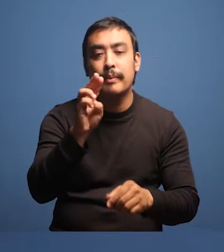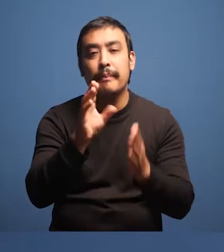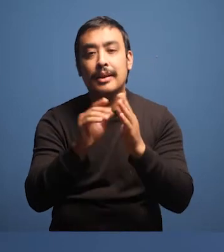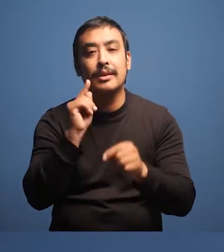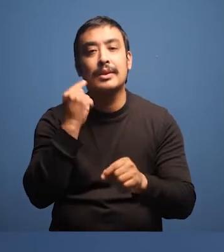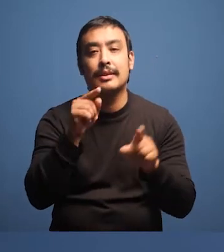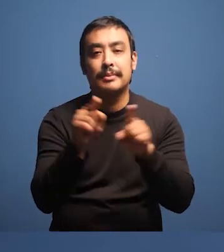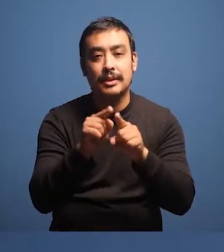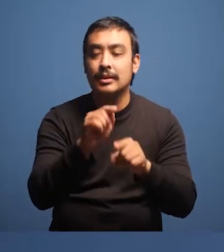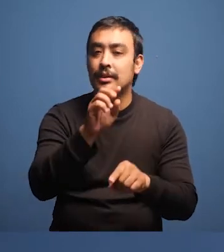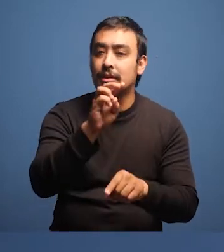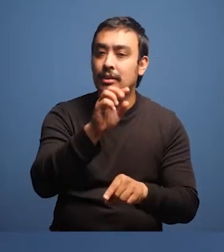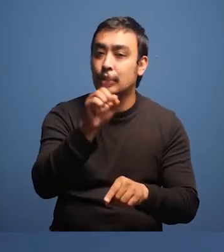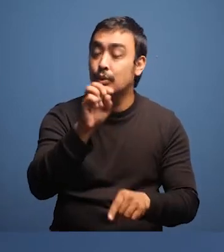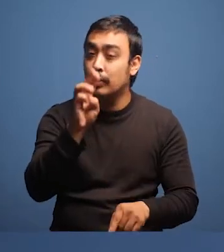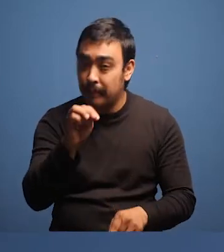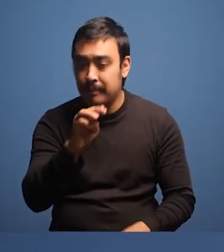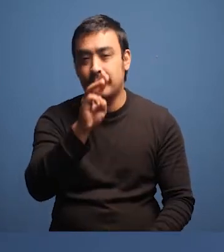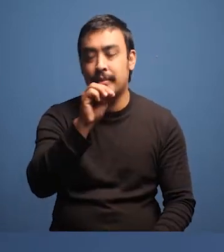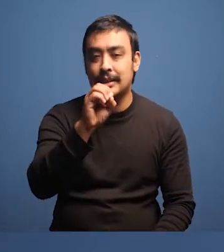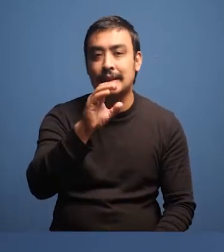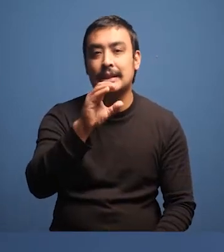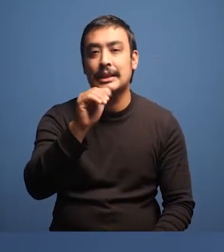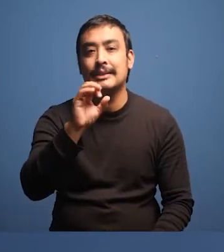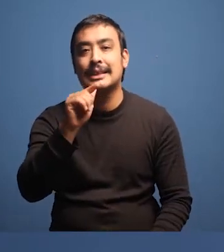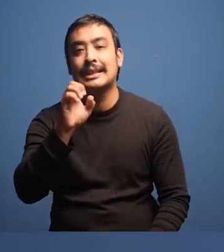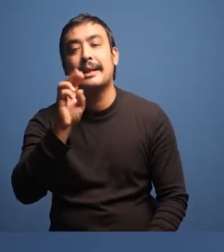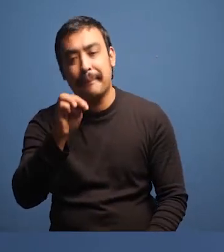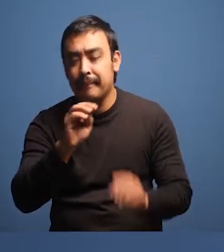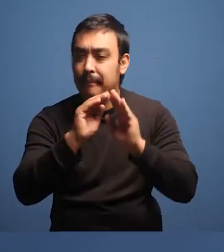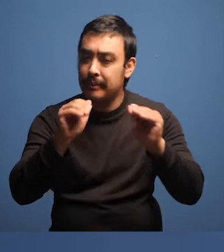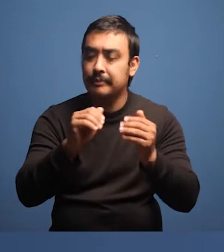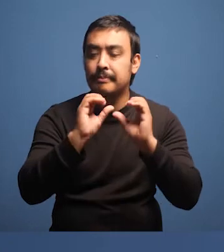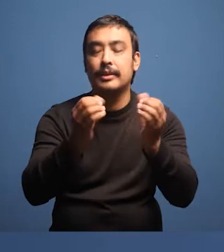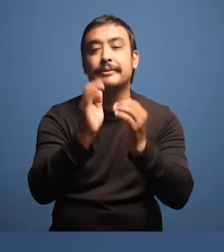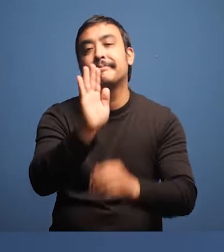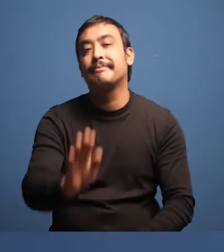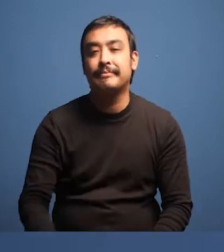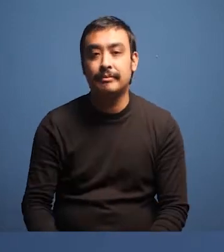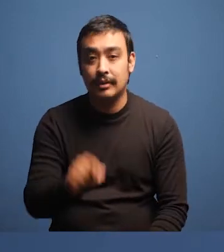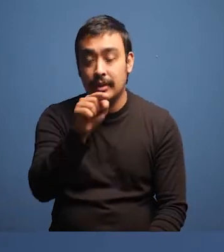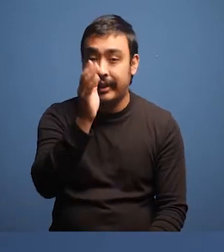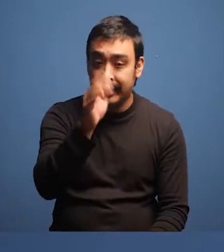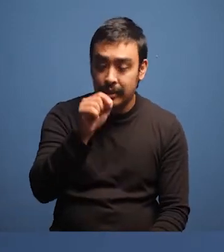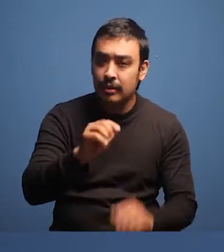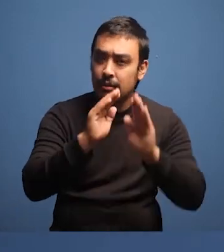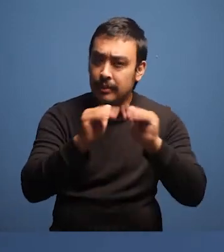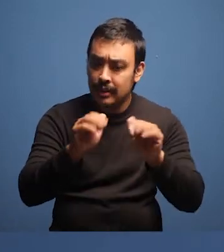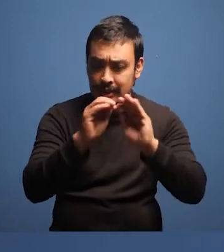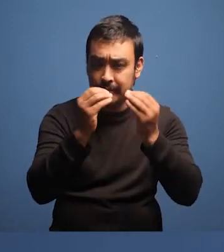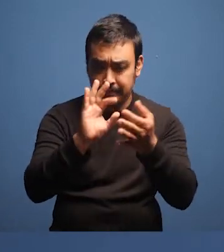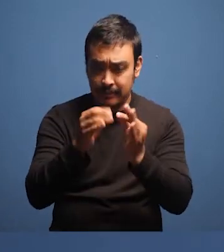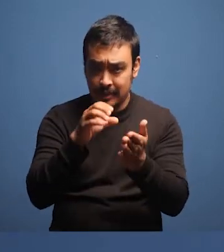कारण जुम, माइक्रोसफ्ट टिमहरू अनि त्यसै गुगल मिटहरू डिफ्रेन्ट मिडियाहरू चाहिँ युज गर्छु म चाहिँ। सो हजुरले यो डिफ्रेन्ट सोसियल मिडिया